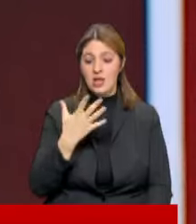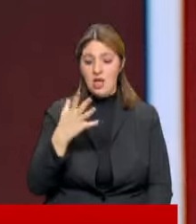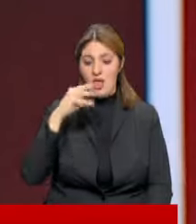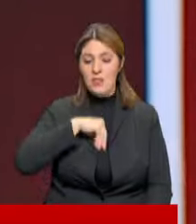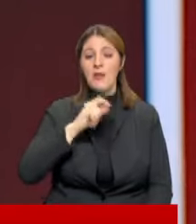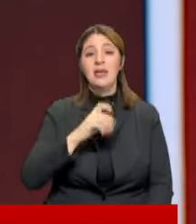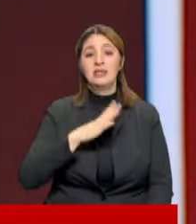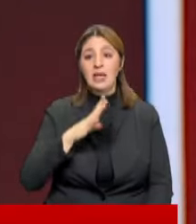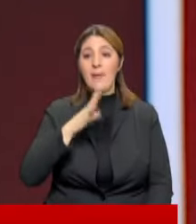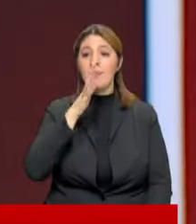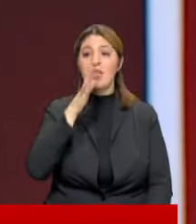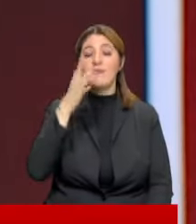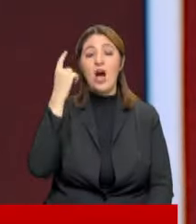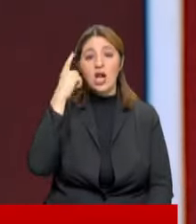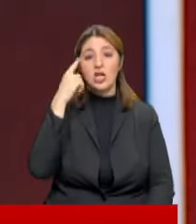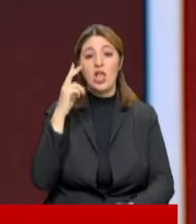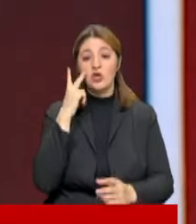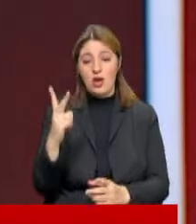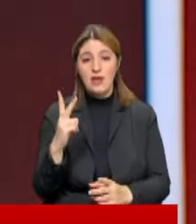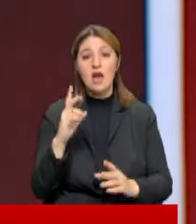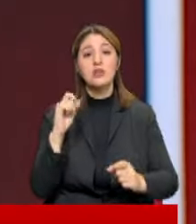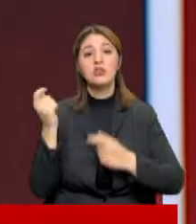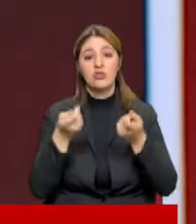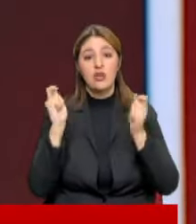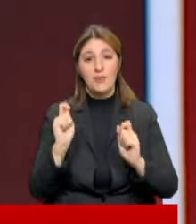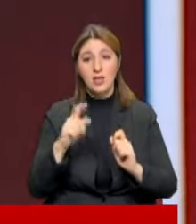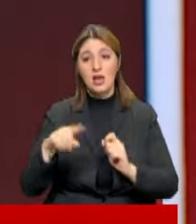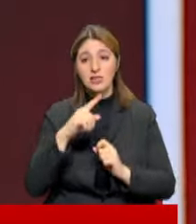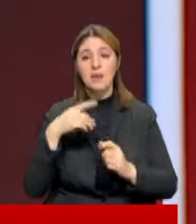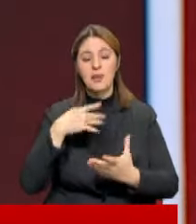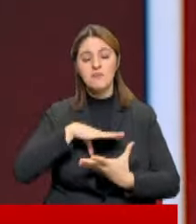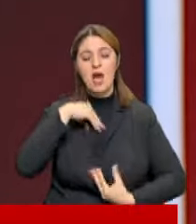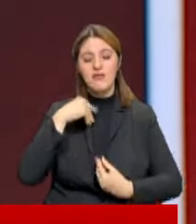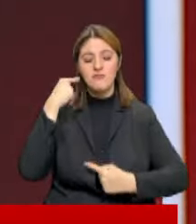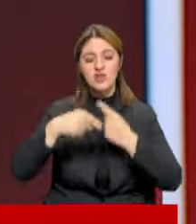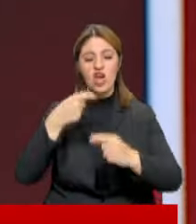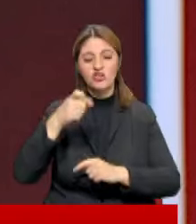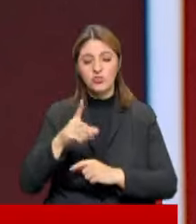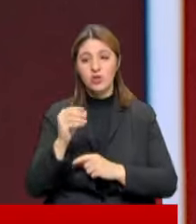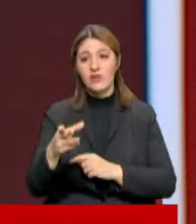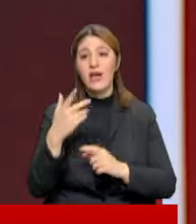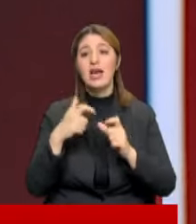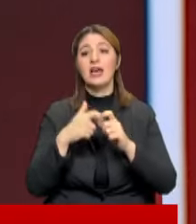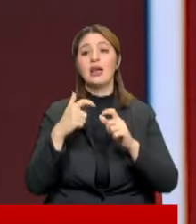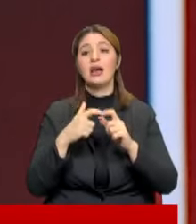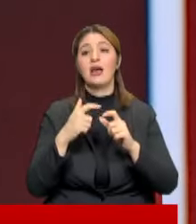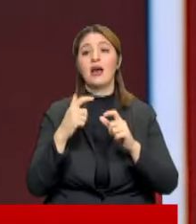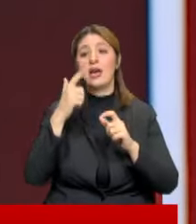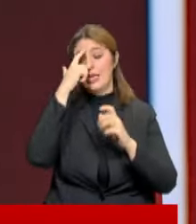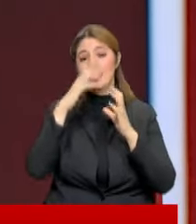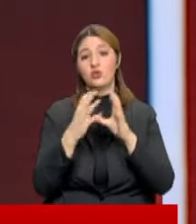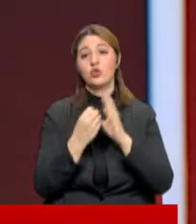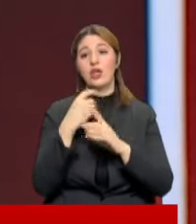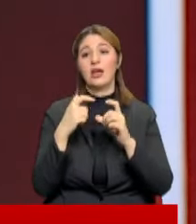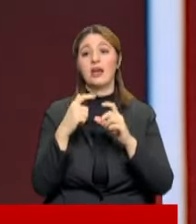isteyenler bilim ve akıl doğrultusunda hareket ederlerse manevi mirasçılarım olurlar ve Gandhi der ki Hindistan'ın